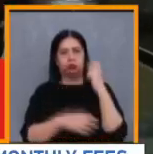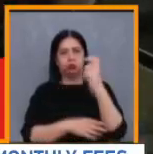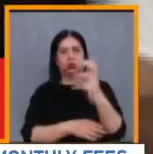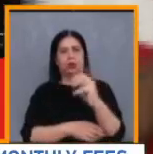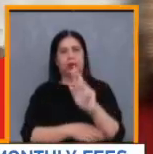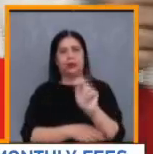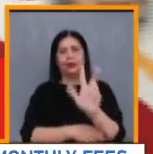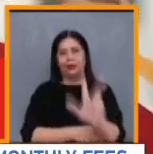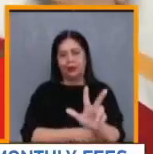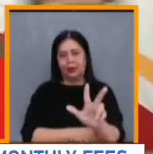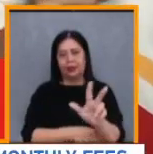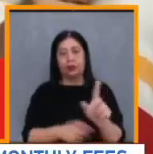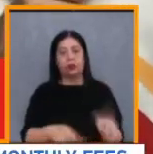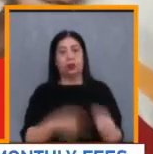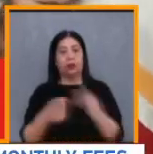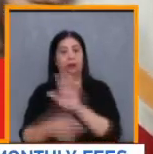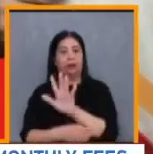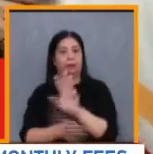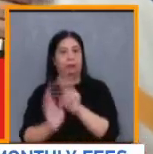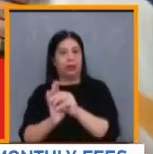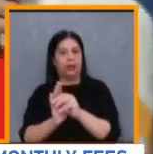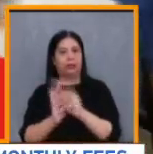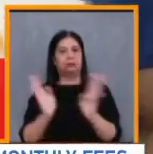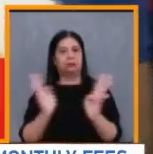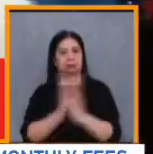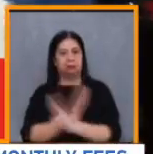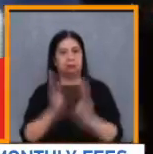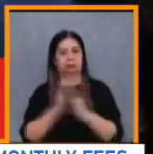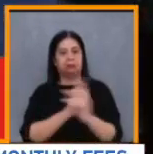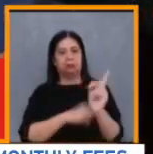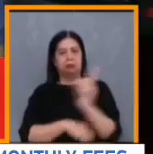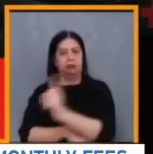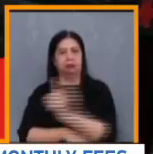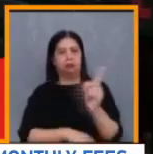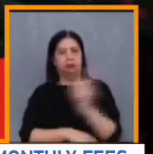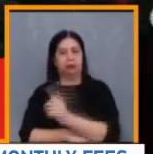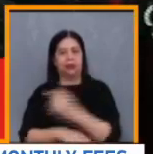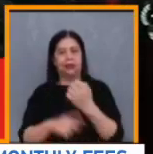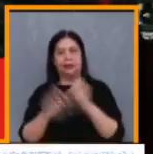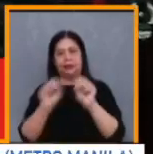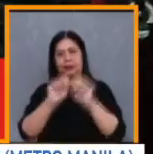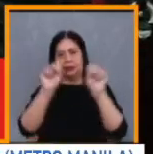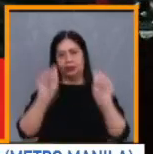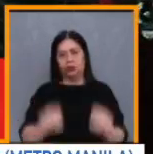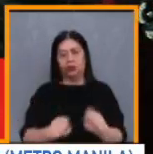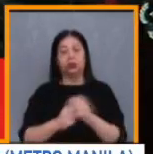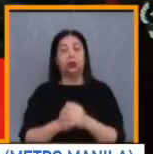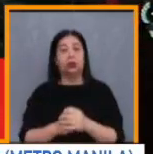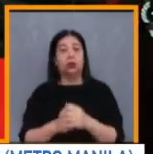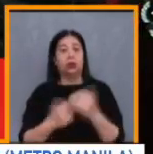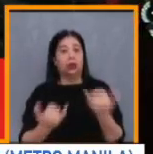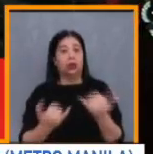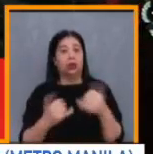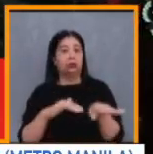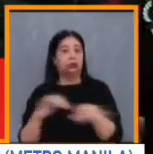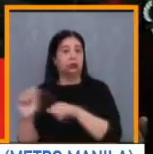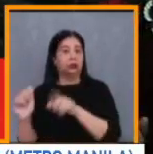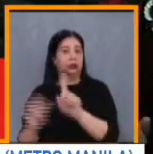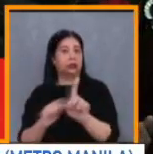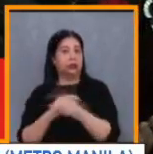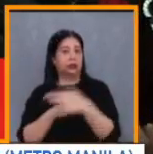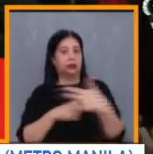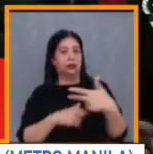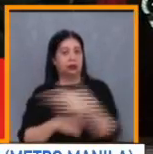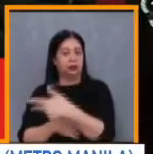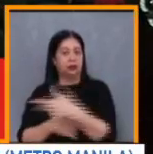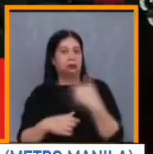habang 5 minuto yung pagitan ng pagdating ng tren sa bawat estasyon. Ngayon ay kakalis lamang dito ng isang tren kaya hindi pa naman ganun karami